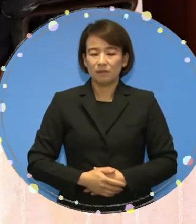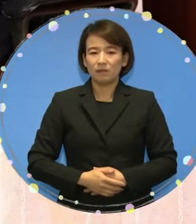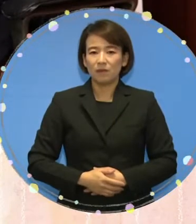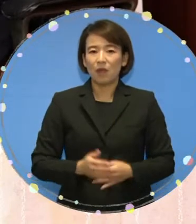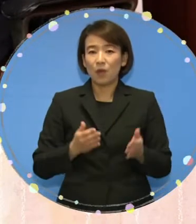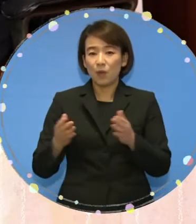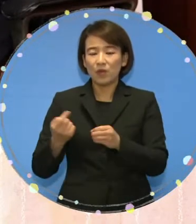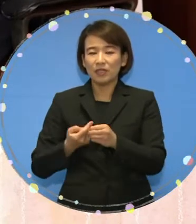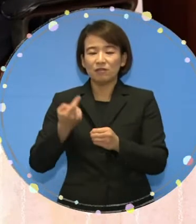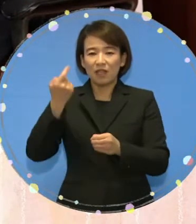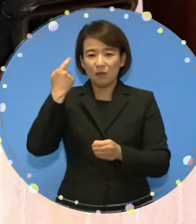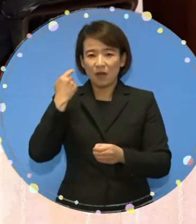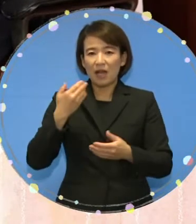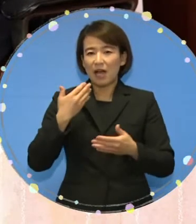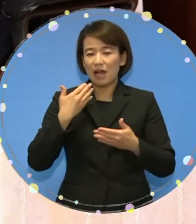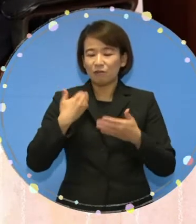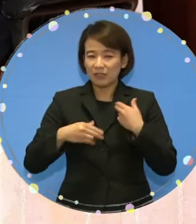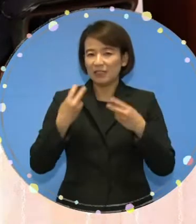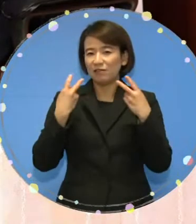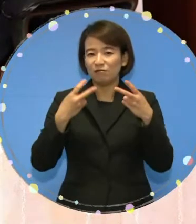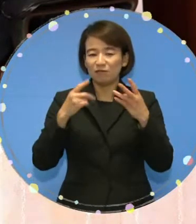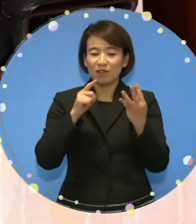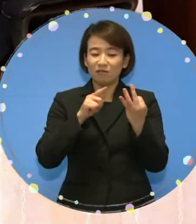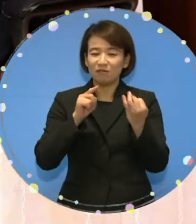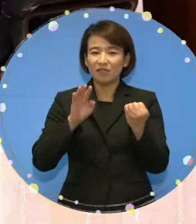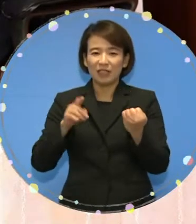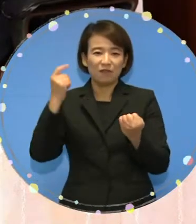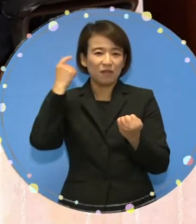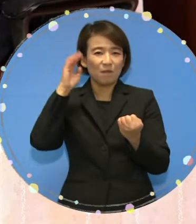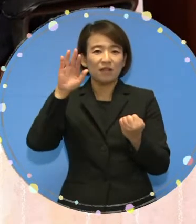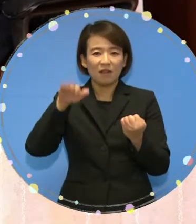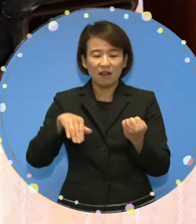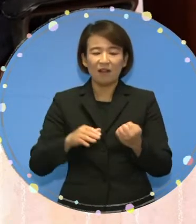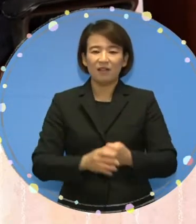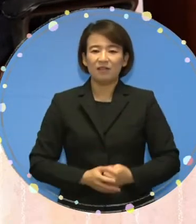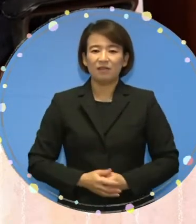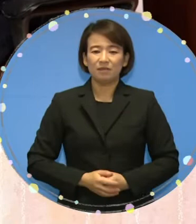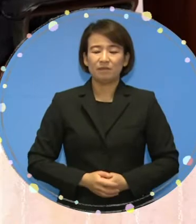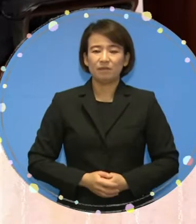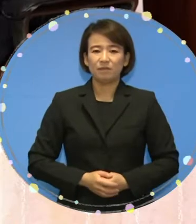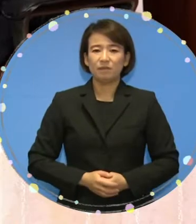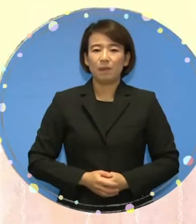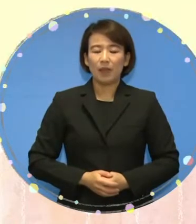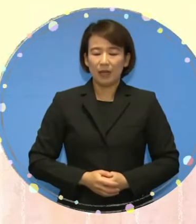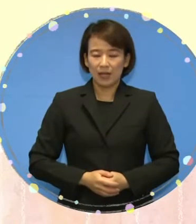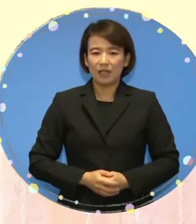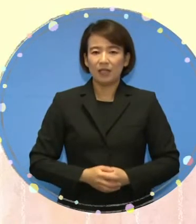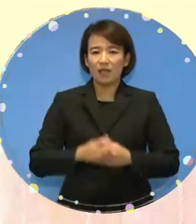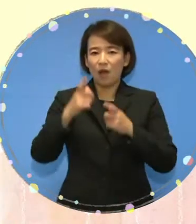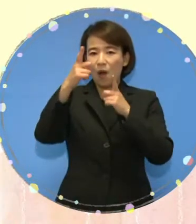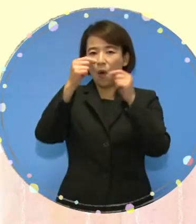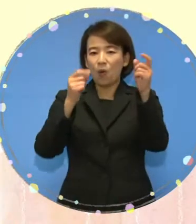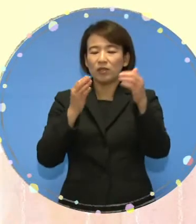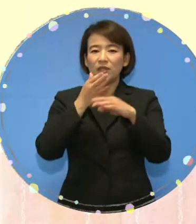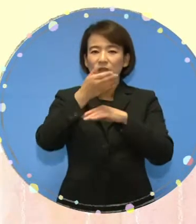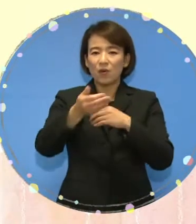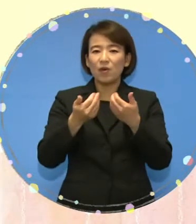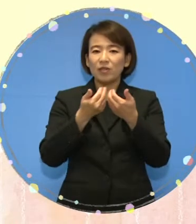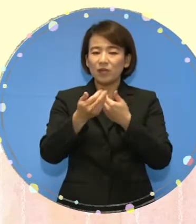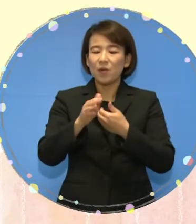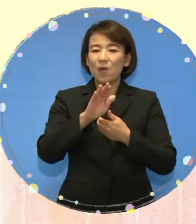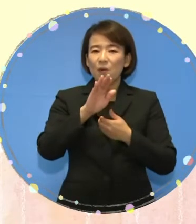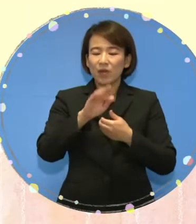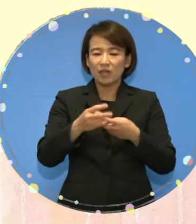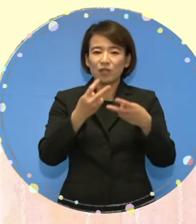ところで昨年は嬉しいニュースがいくつかあったとお伺いしていますがはいえ星5以上にですね